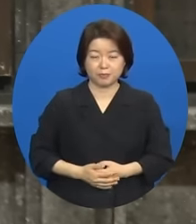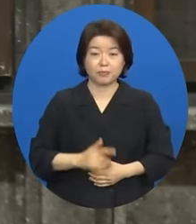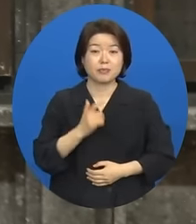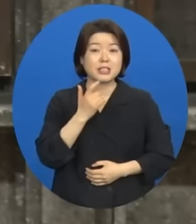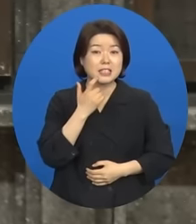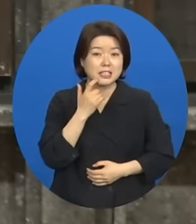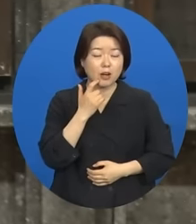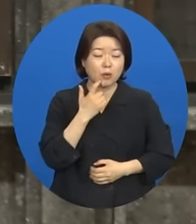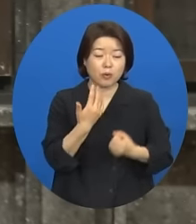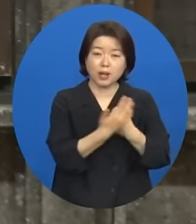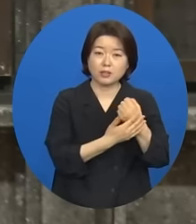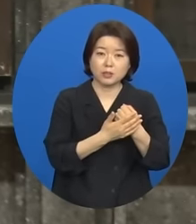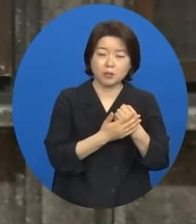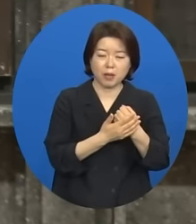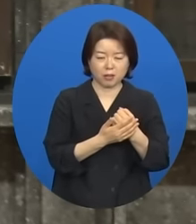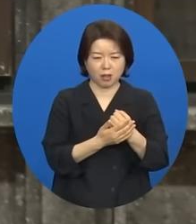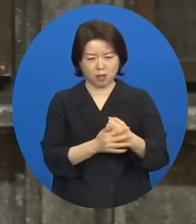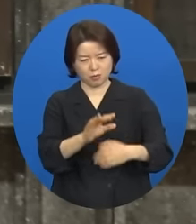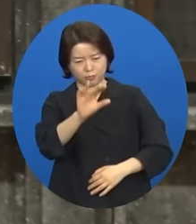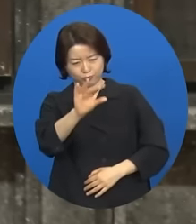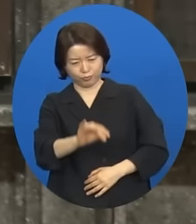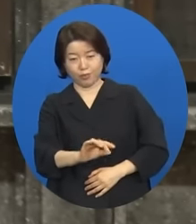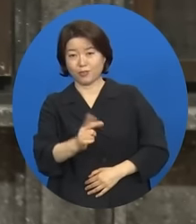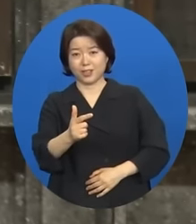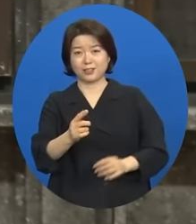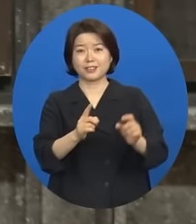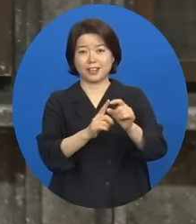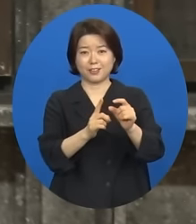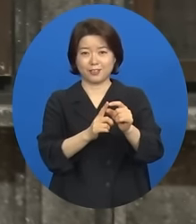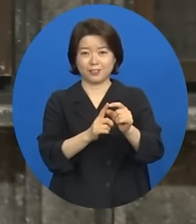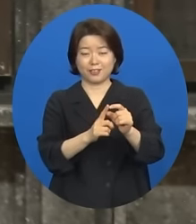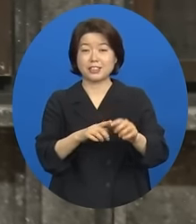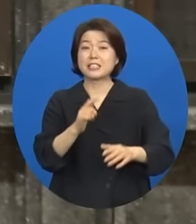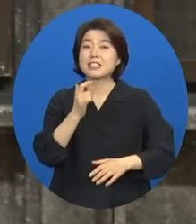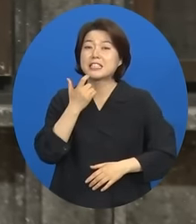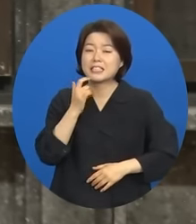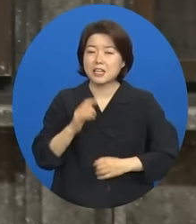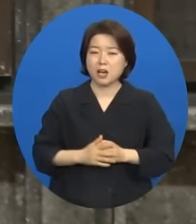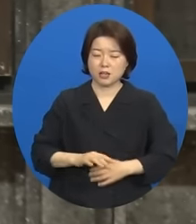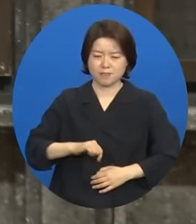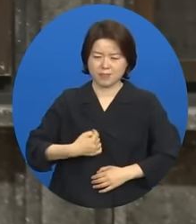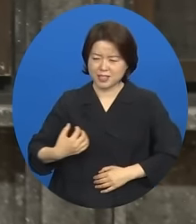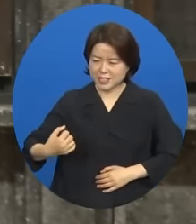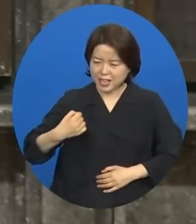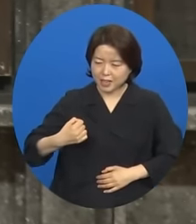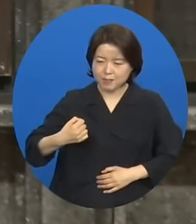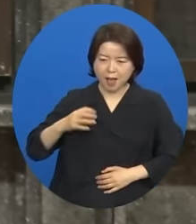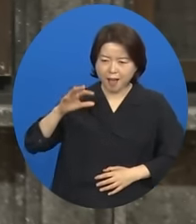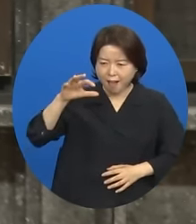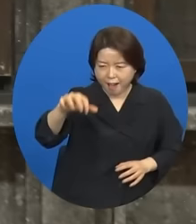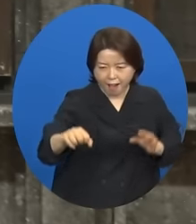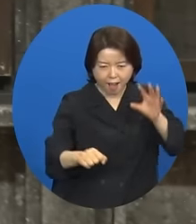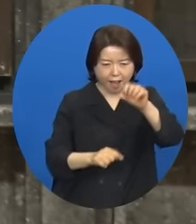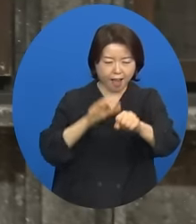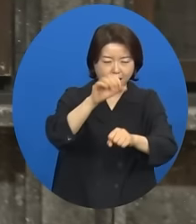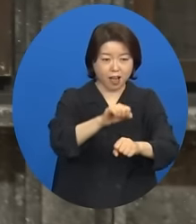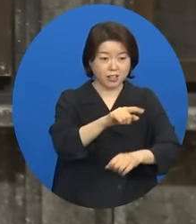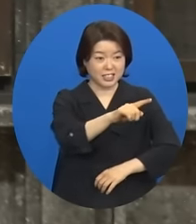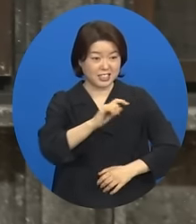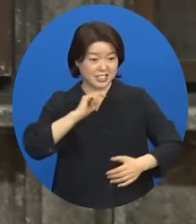야곱과 은총은 별로 안 어울리는 단어입니다. 야곱은 자기 힘으로 어떻게든 움켜쥐고